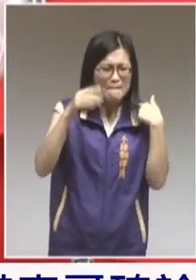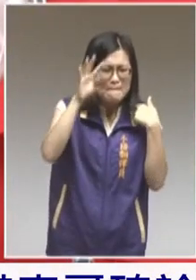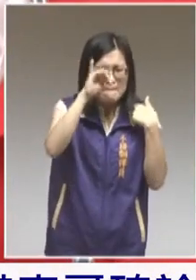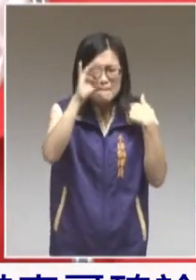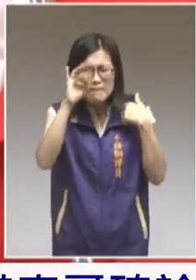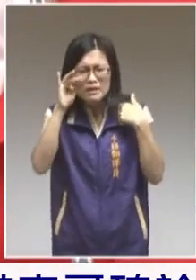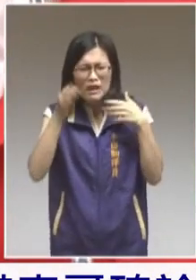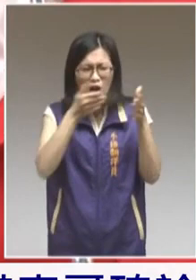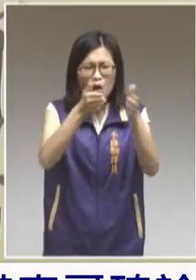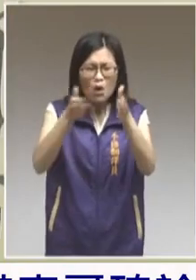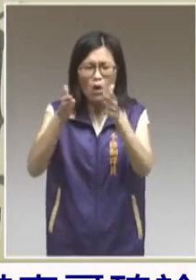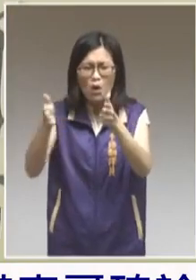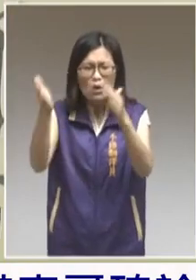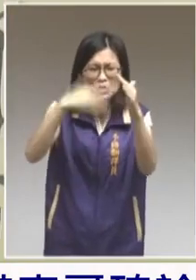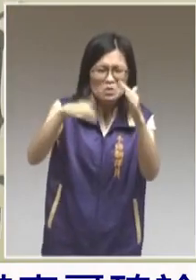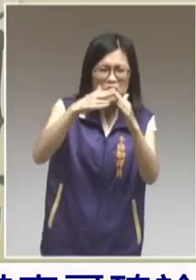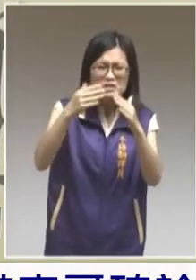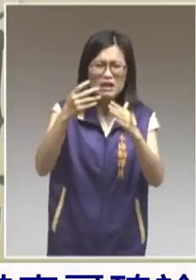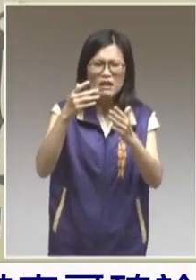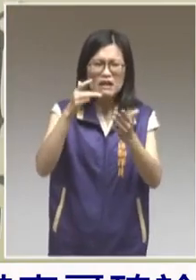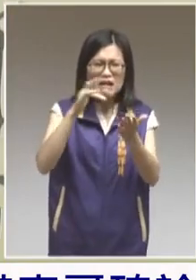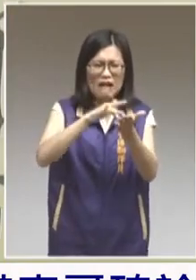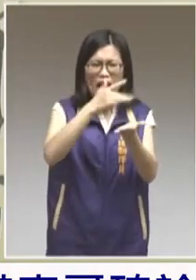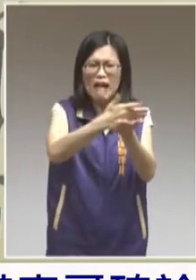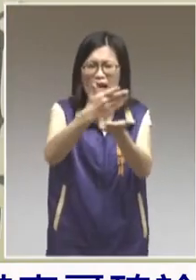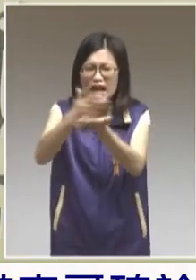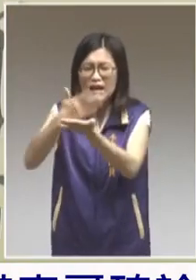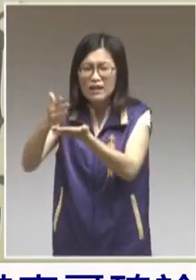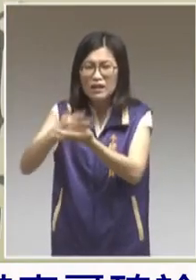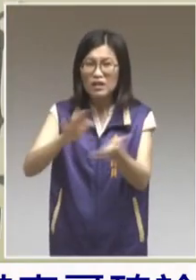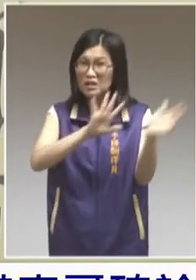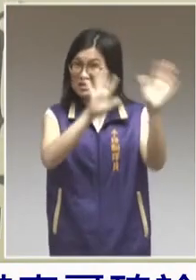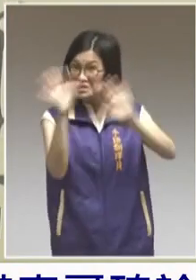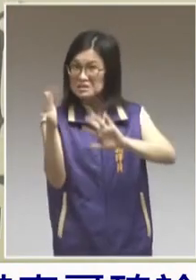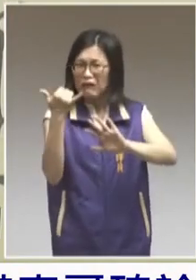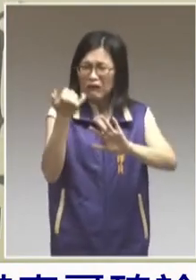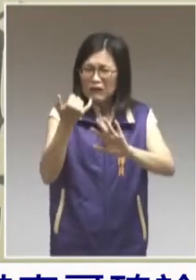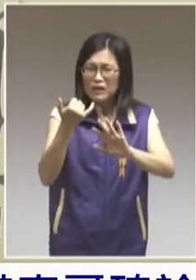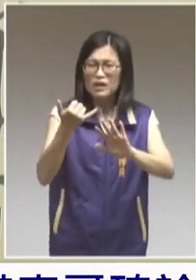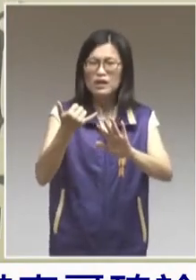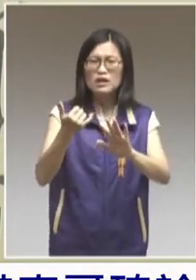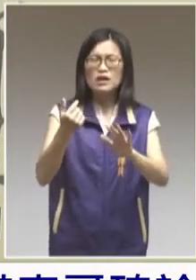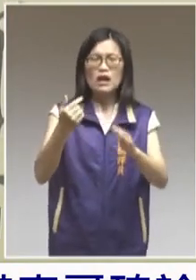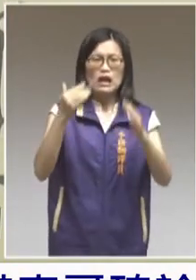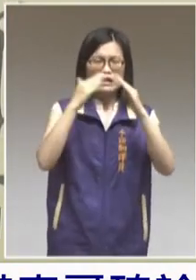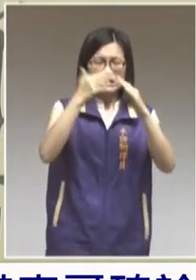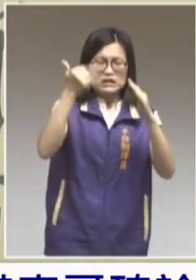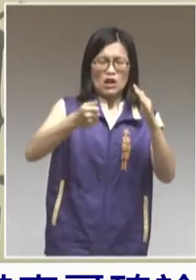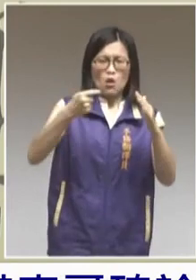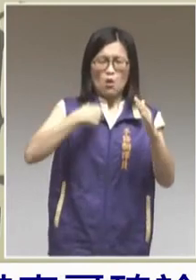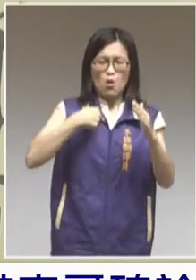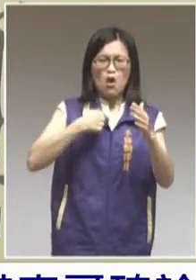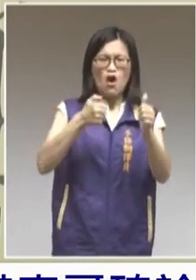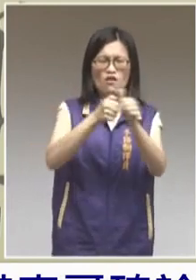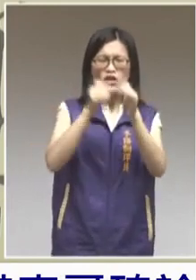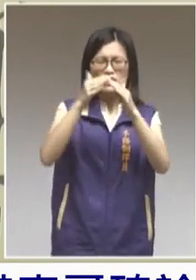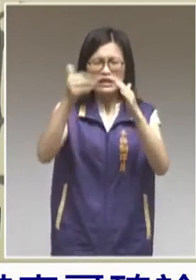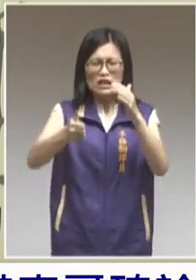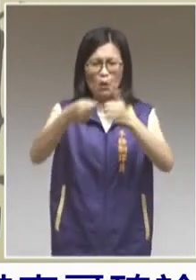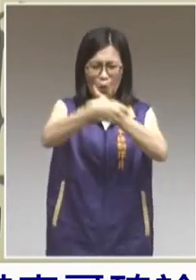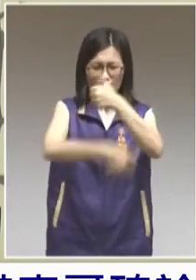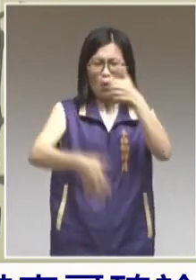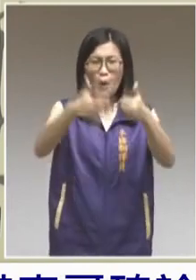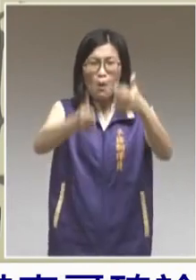部分，所有倾销的防疫措施啊，拢特别咧注意，吼，所以包括市长、副市长啊，甲咱所有的主管，